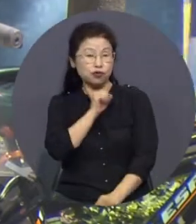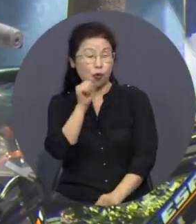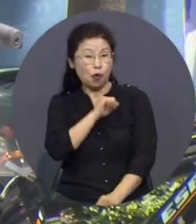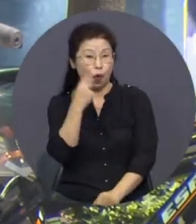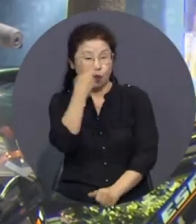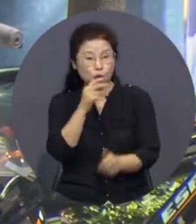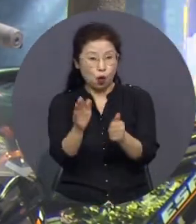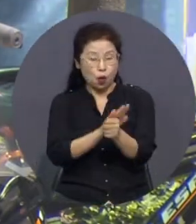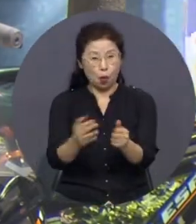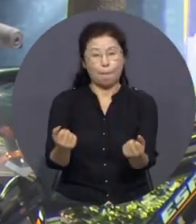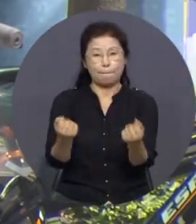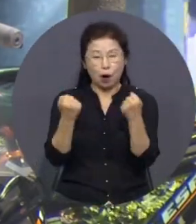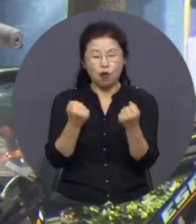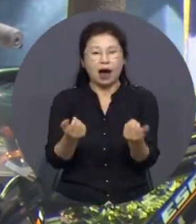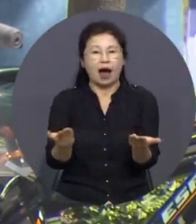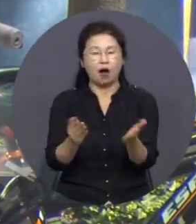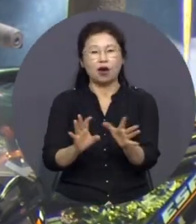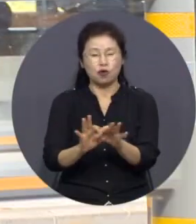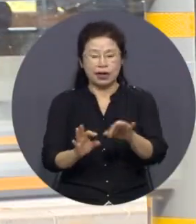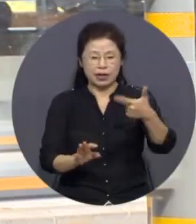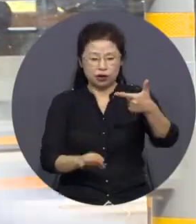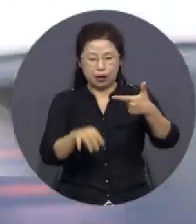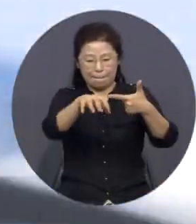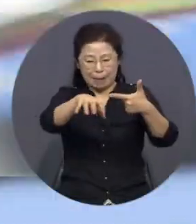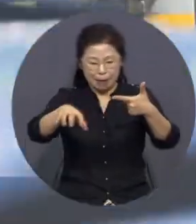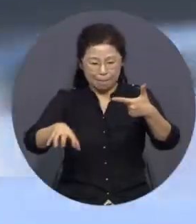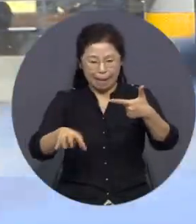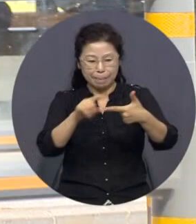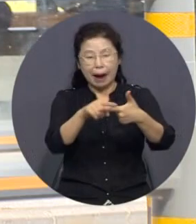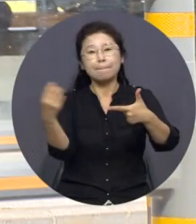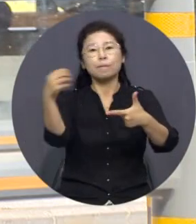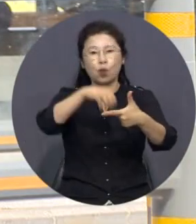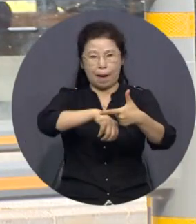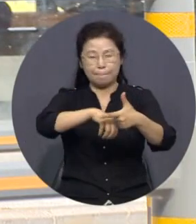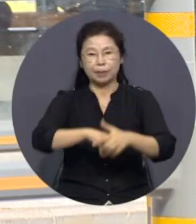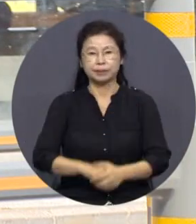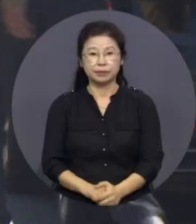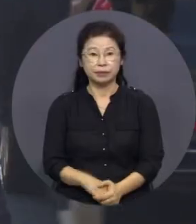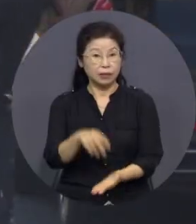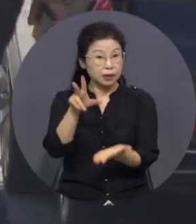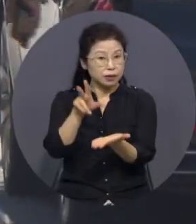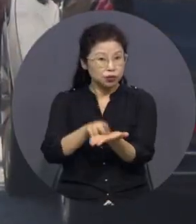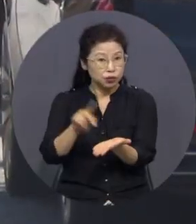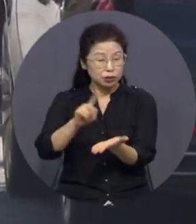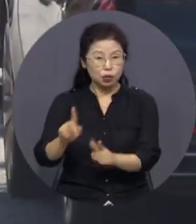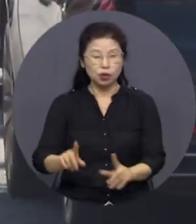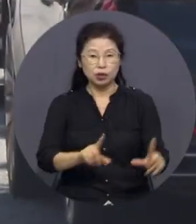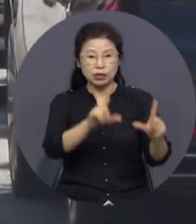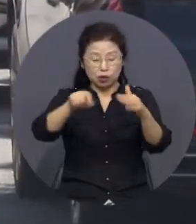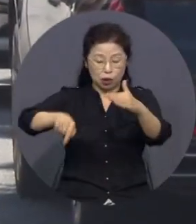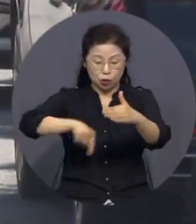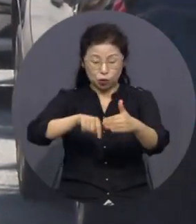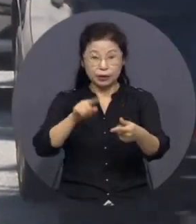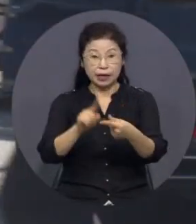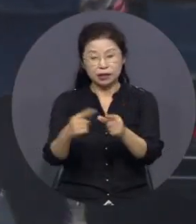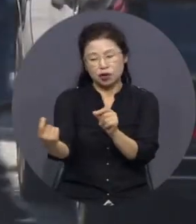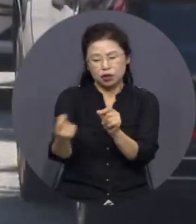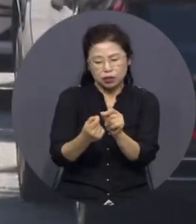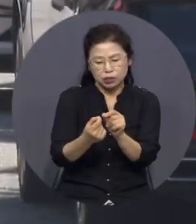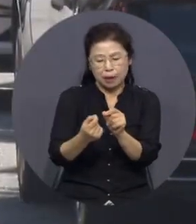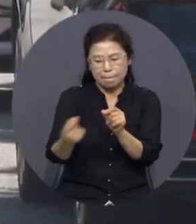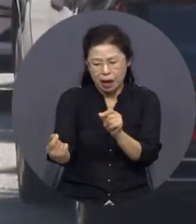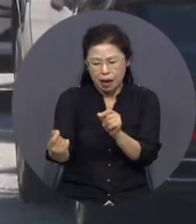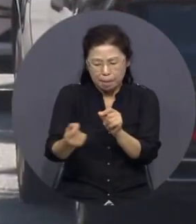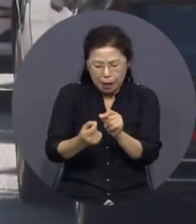돌봄, 건강과 업무 등 6가지가 선정됐습니다. 문제는 생활권에 따라 접근성의